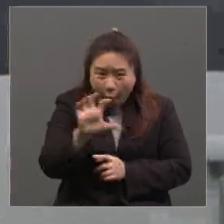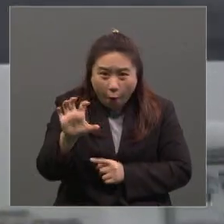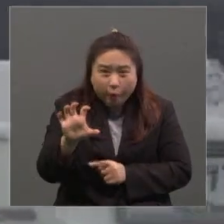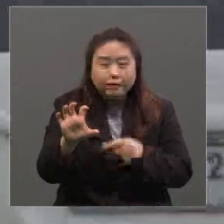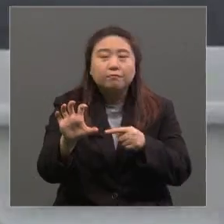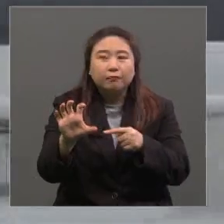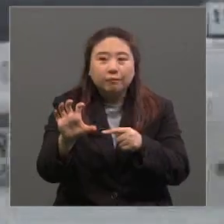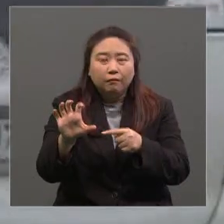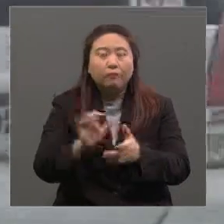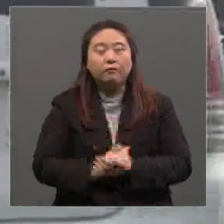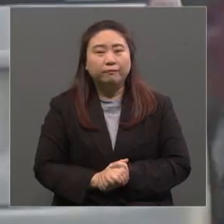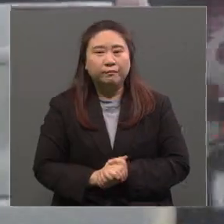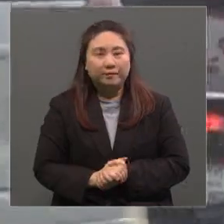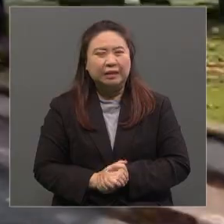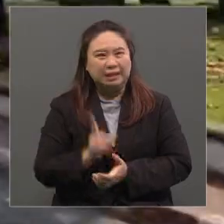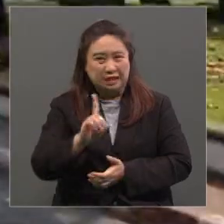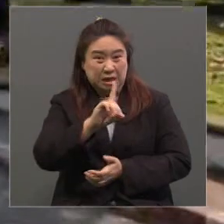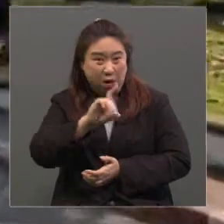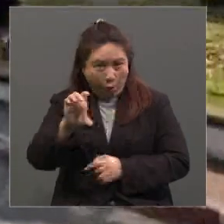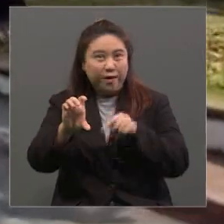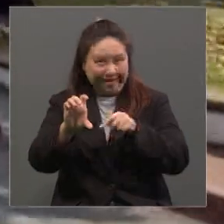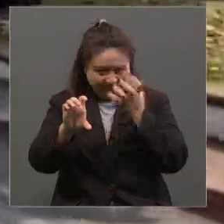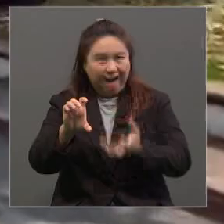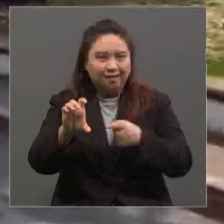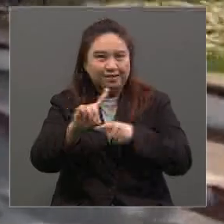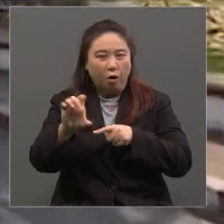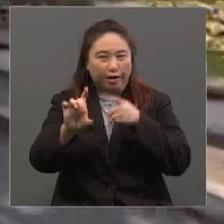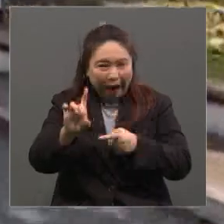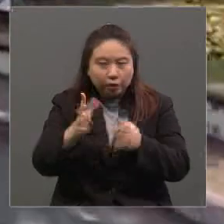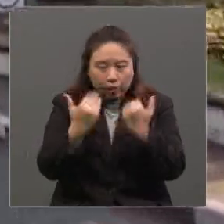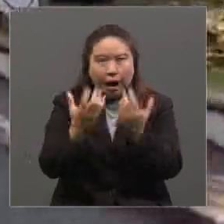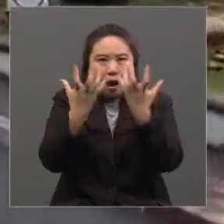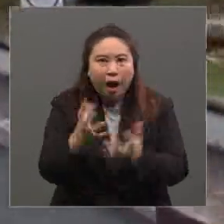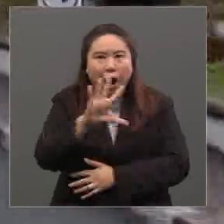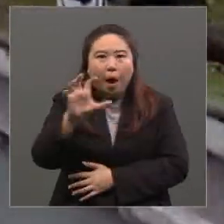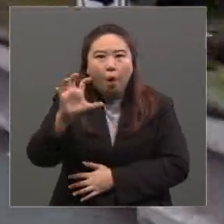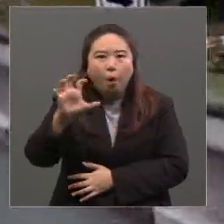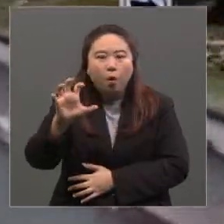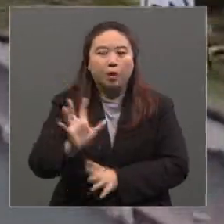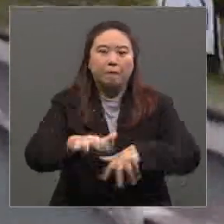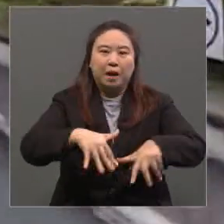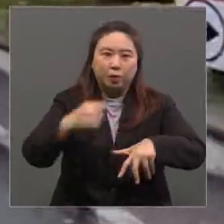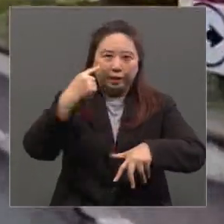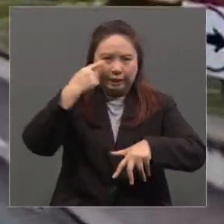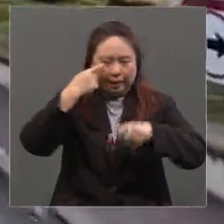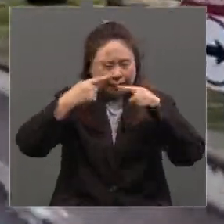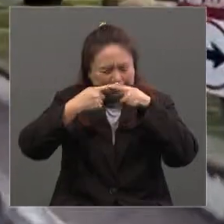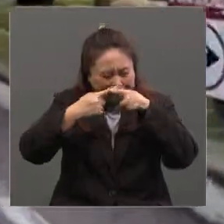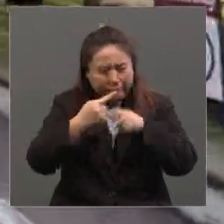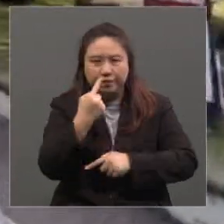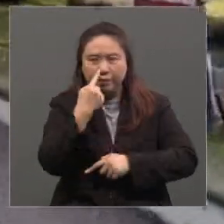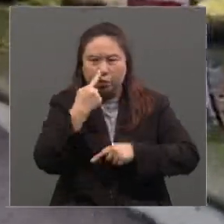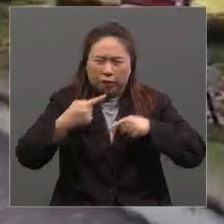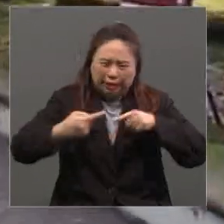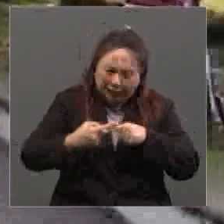อื้อหือคือจริงๆ 100นี่ก็แย่แล้วนะฮะประชาชนเนี่ยแสบตาแสบจมูกต้อง